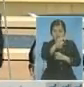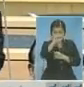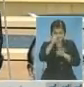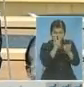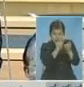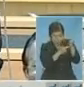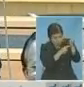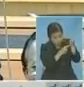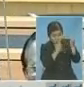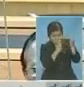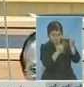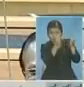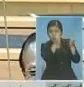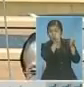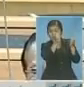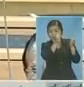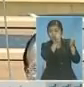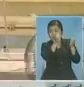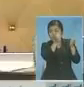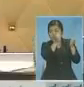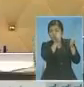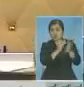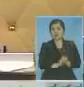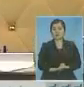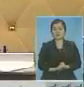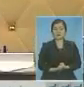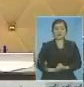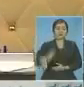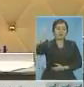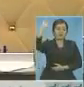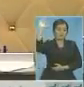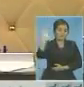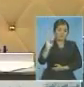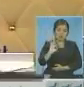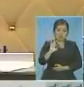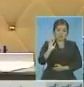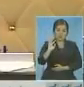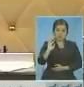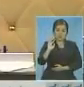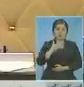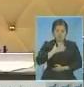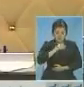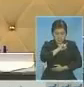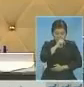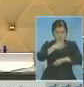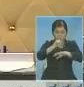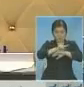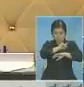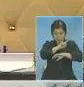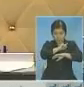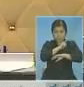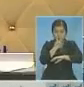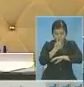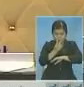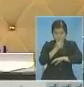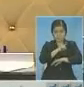ที่ตูดนะฮะขอบคุณครับ ท่านมาดาพรถ้าไม่ต้องประท้วงแล้วครับเดี๋ยวให้ผมจะตรวจสอบเองเดี๋ยวว่า